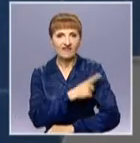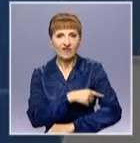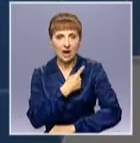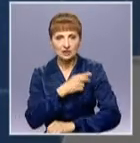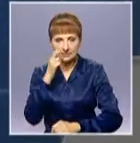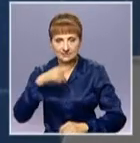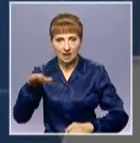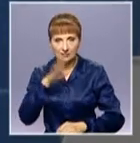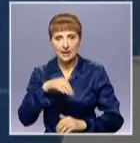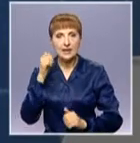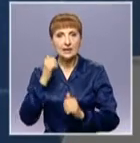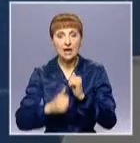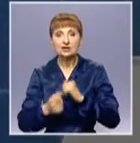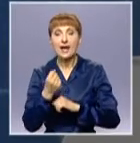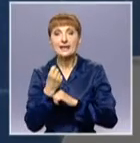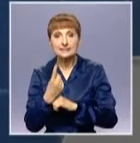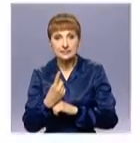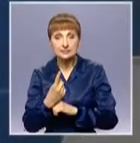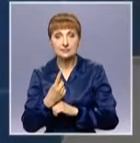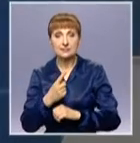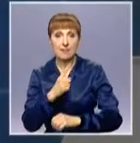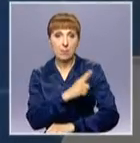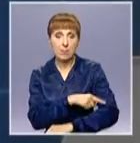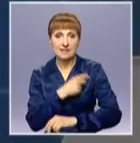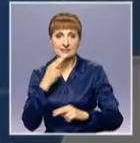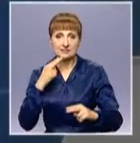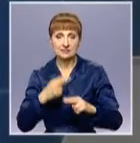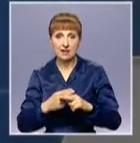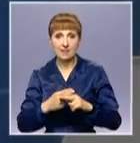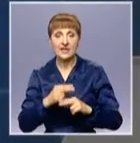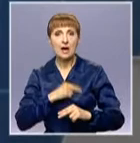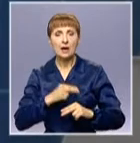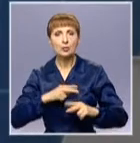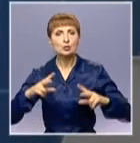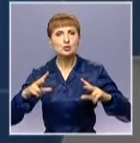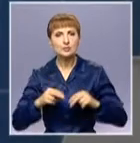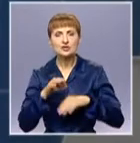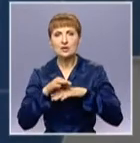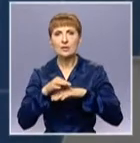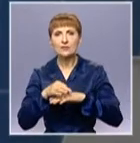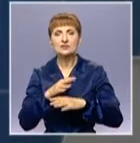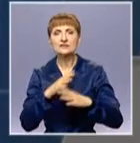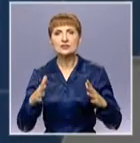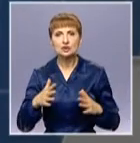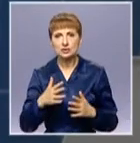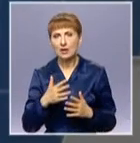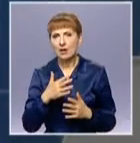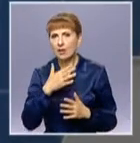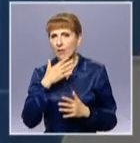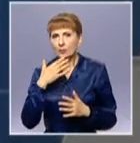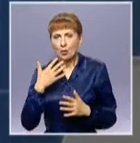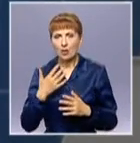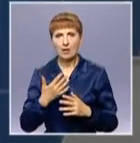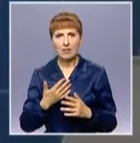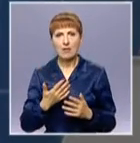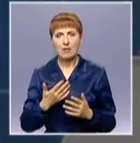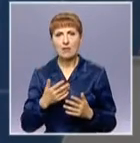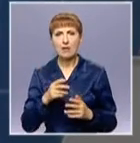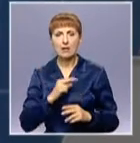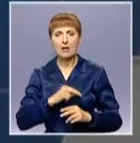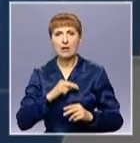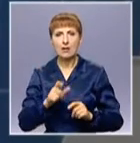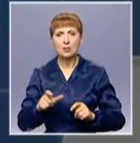и каждая одиннадцатая медсестра. Ежегодно успешно проводится свыше 5000 сложнейших кардиохирургических